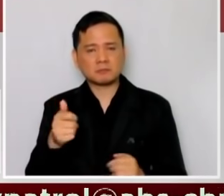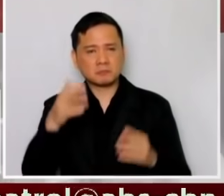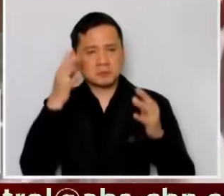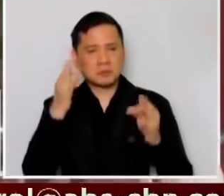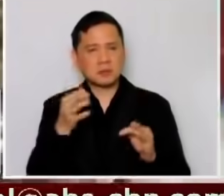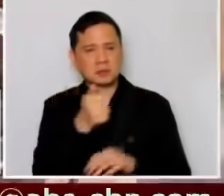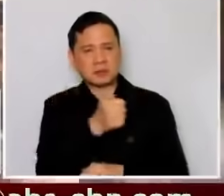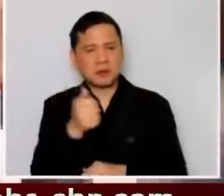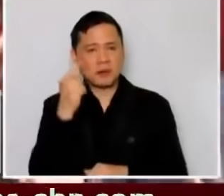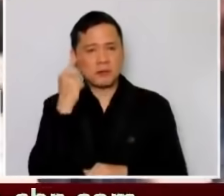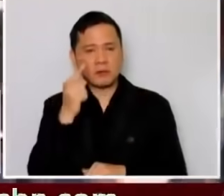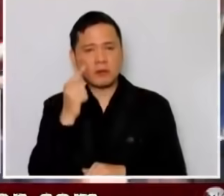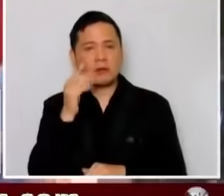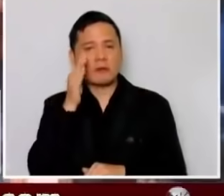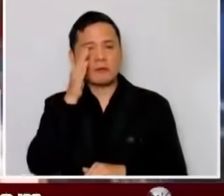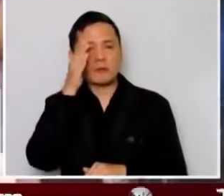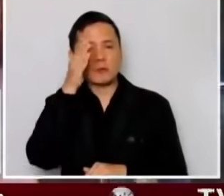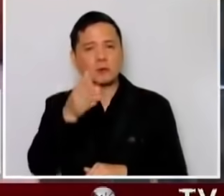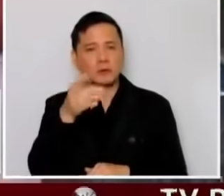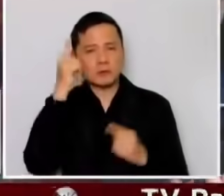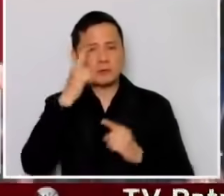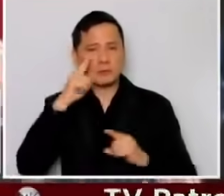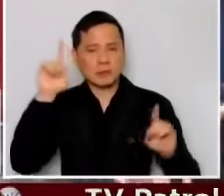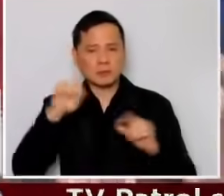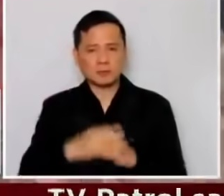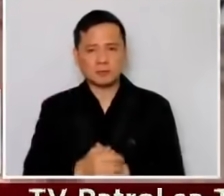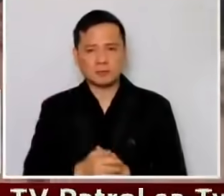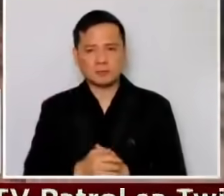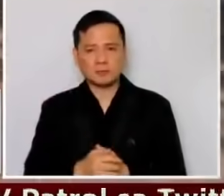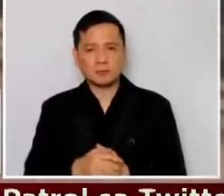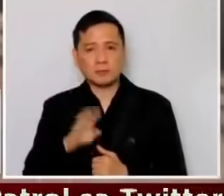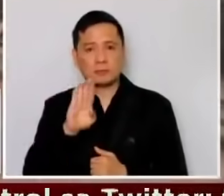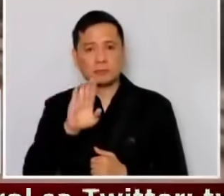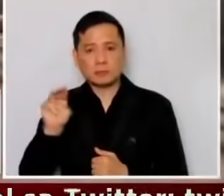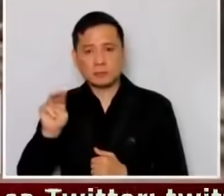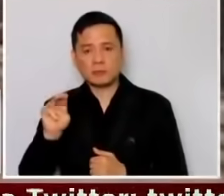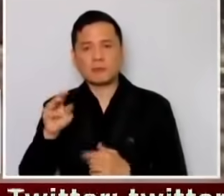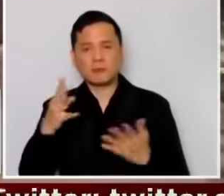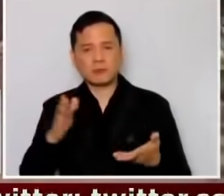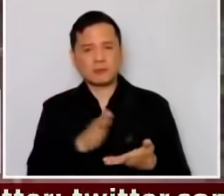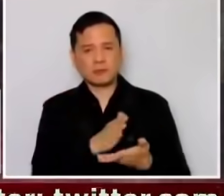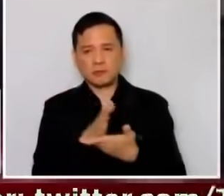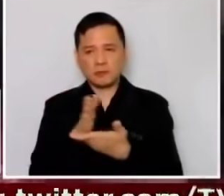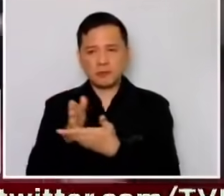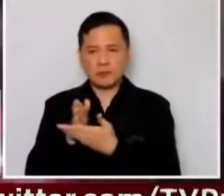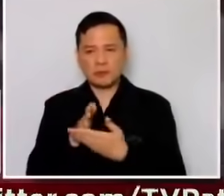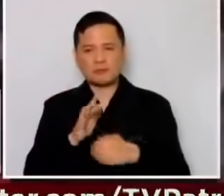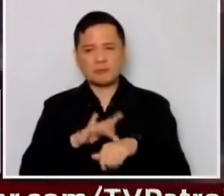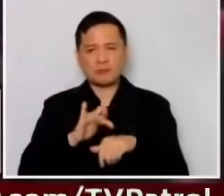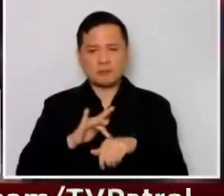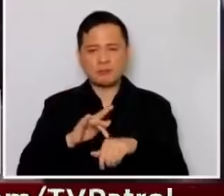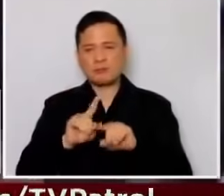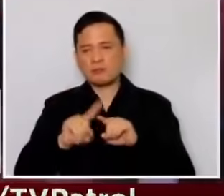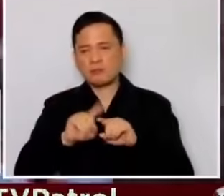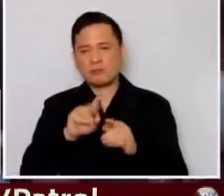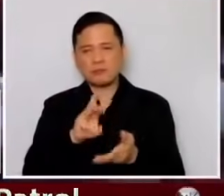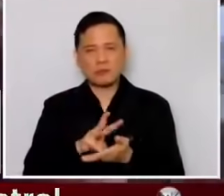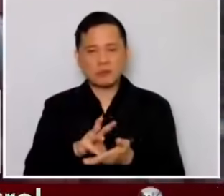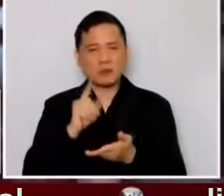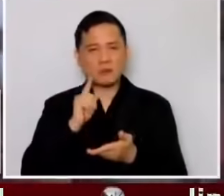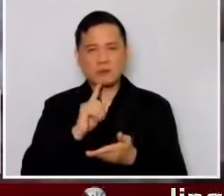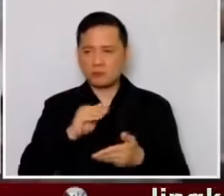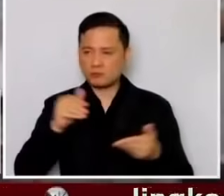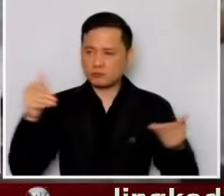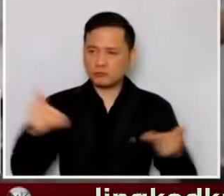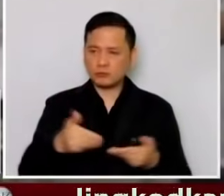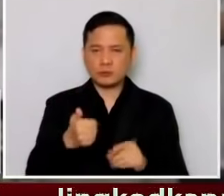ng lahat. Tuloy lang din ang pag-iikot ni Marcos para ipakilala ang sarili bilang kandidato sa halalan